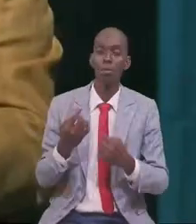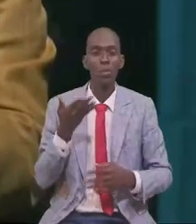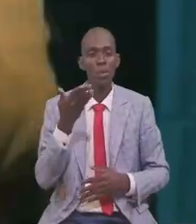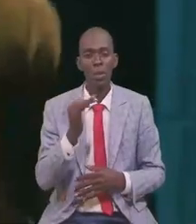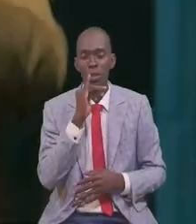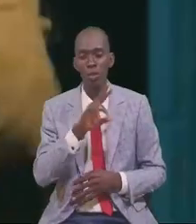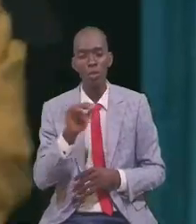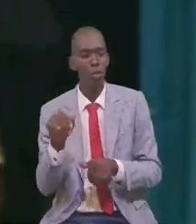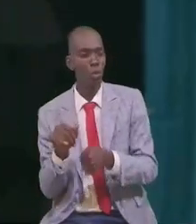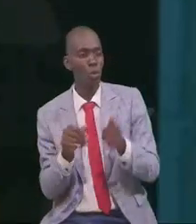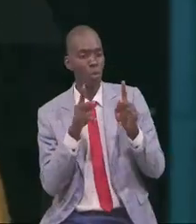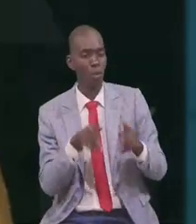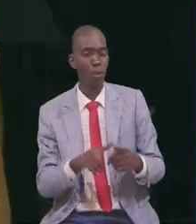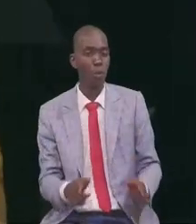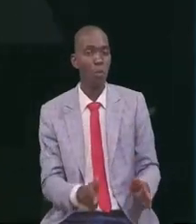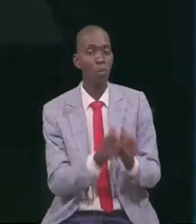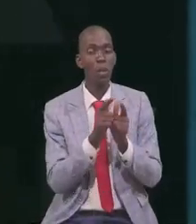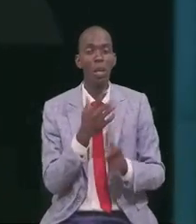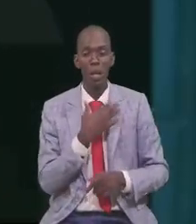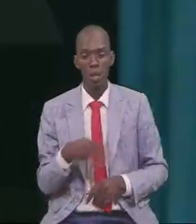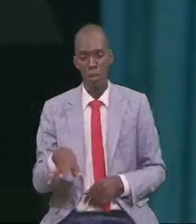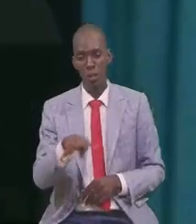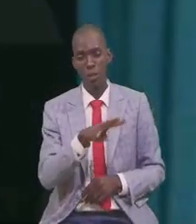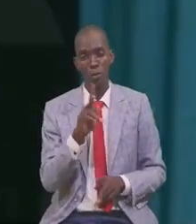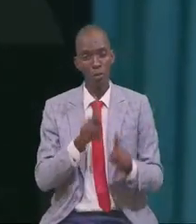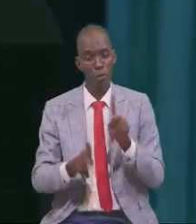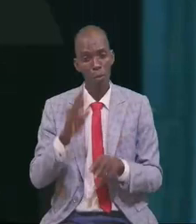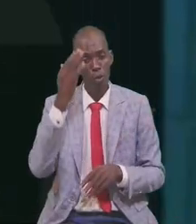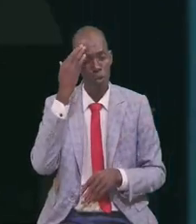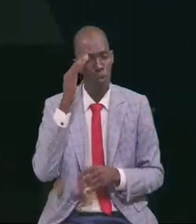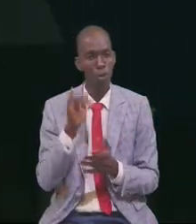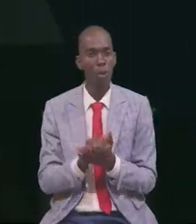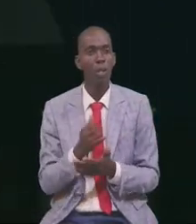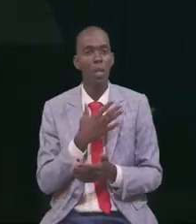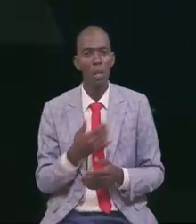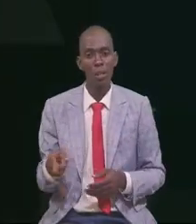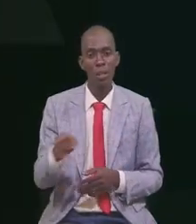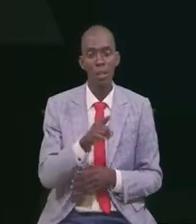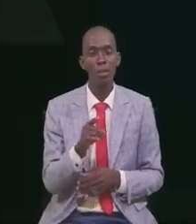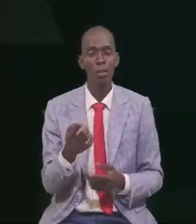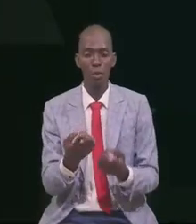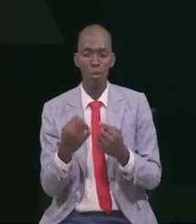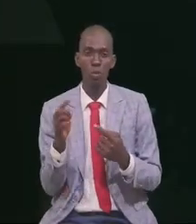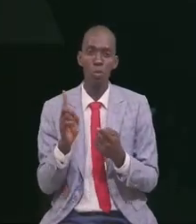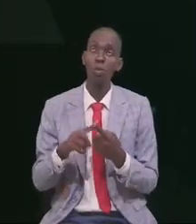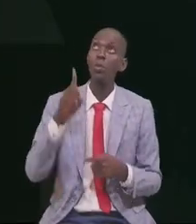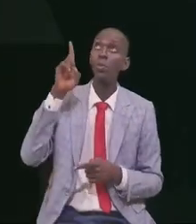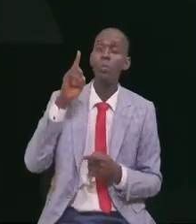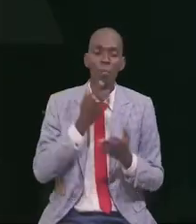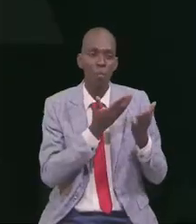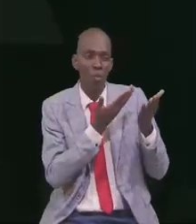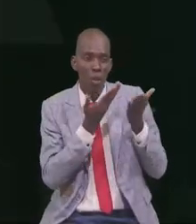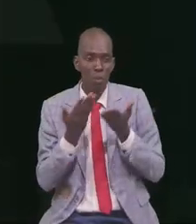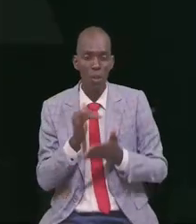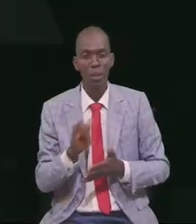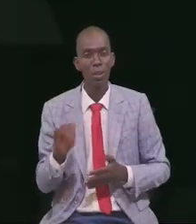autre personne vers qui d'autre il faut aller. Il le savait. Il dit, des gens vinrent à lui, amenant un